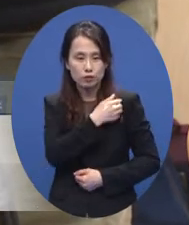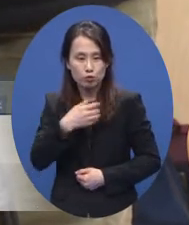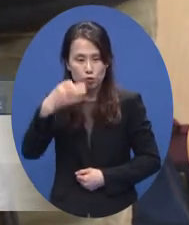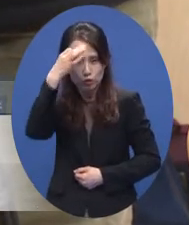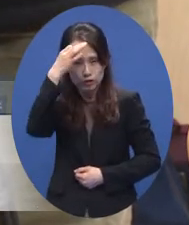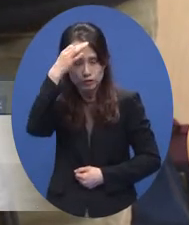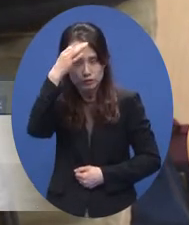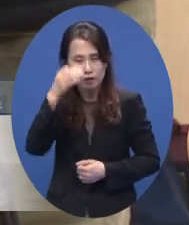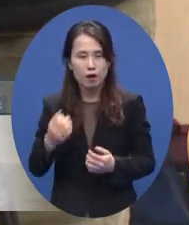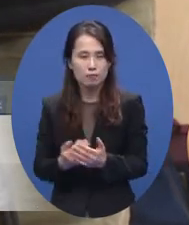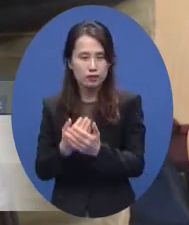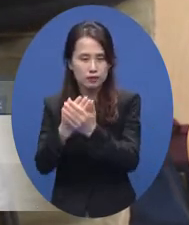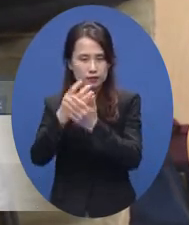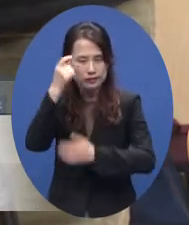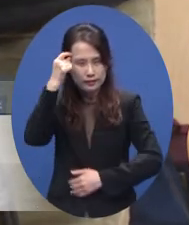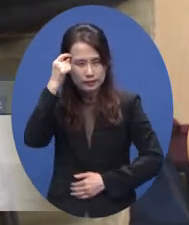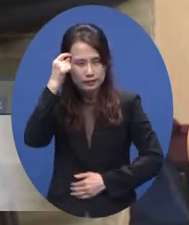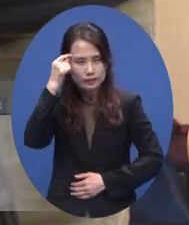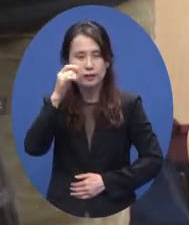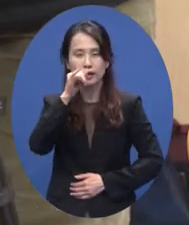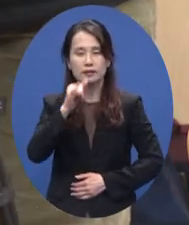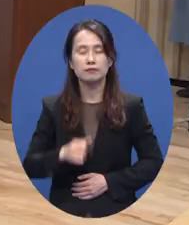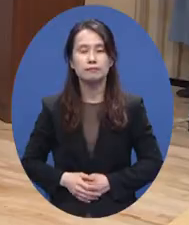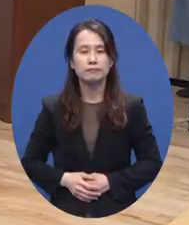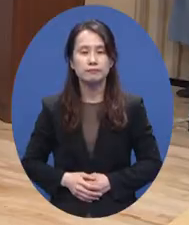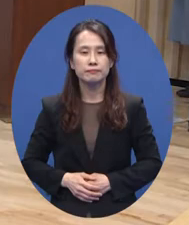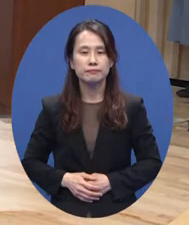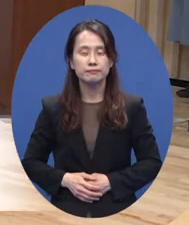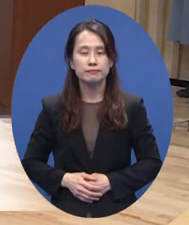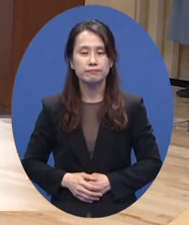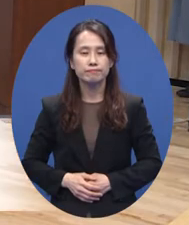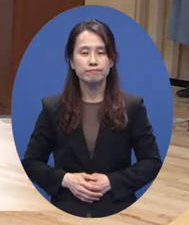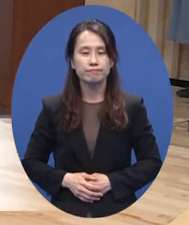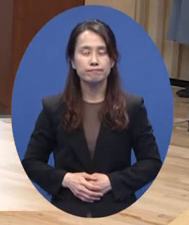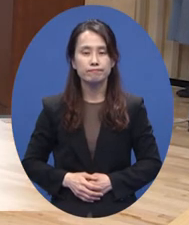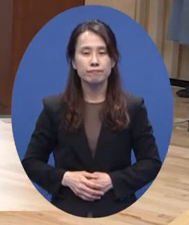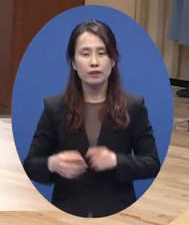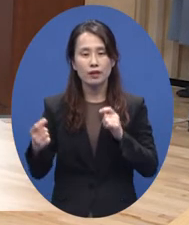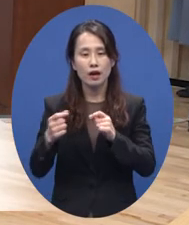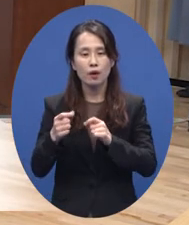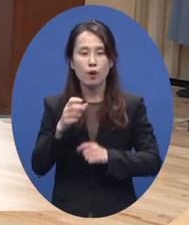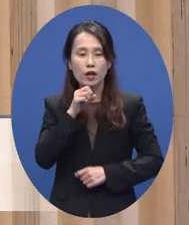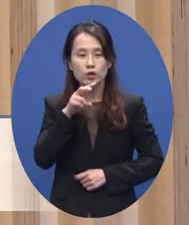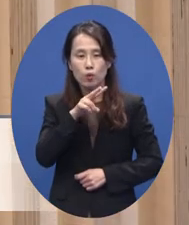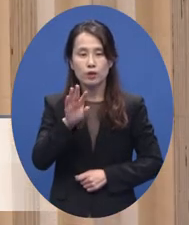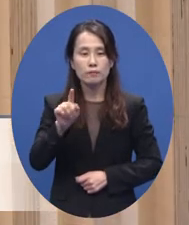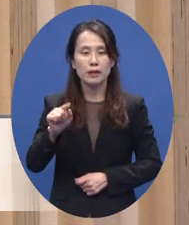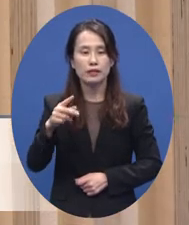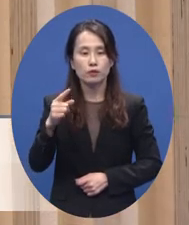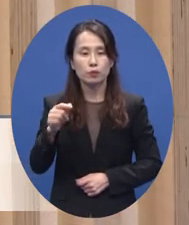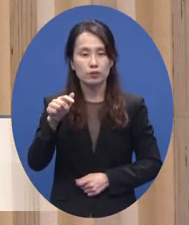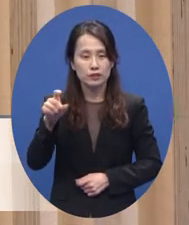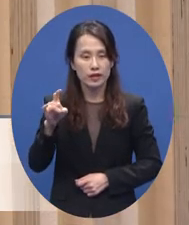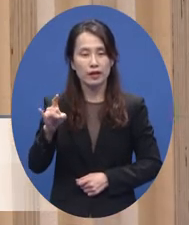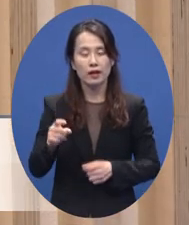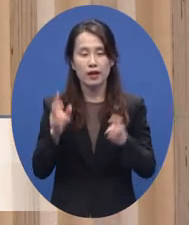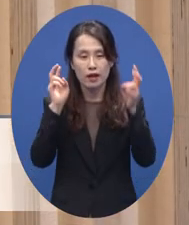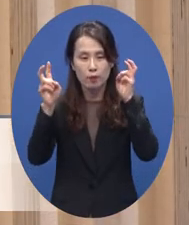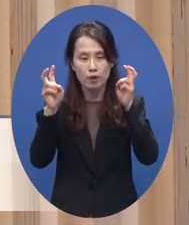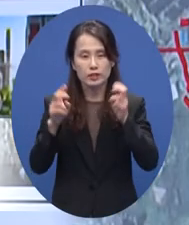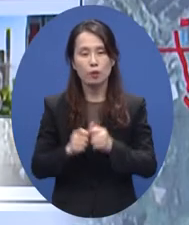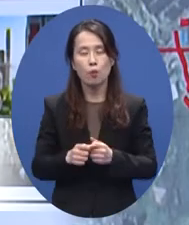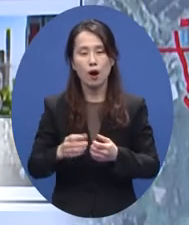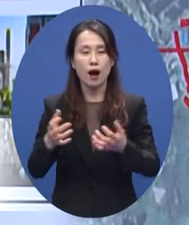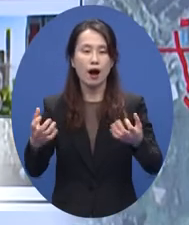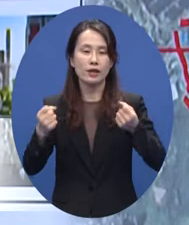꼭 살려야 되겠다 하는 생각을 가지고 있습니다. 경기도는 인근의 용인 반도체 클러스터와 시너지 효과를 낼수 있도록 개발 계획을